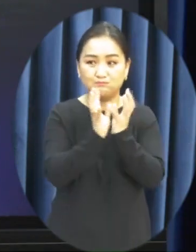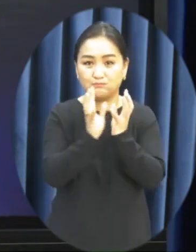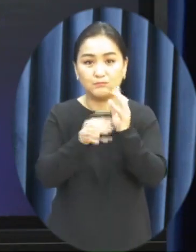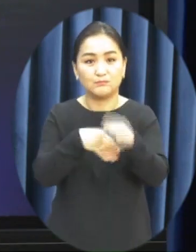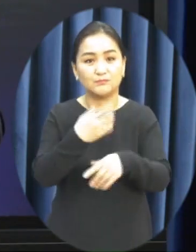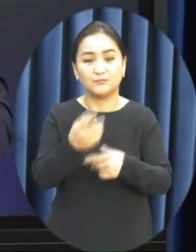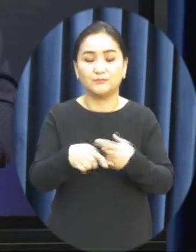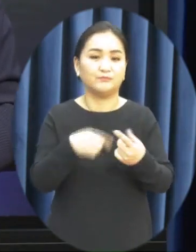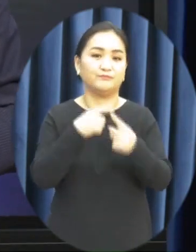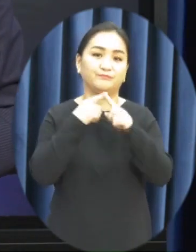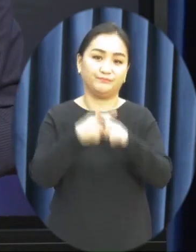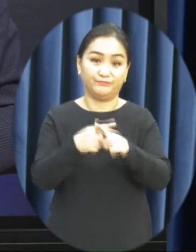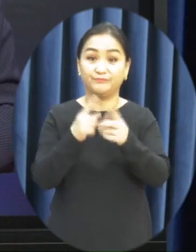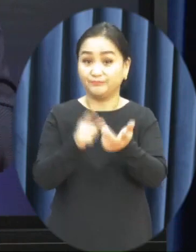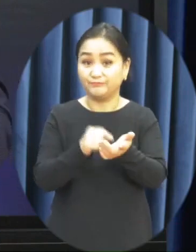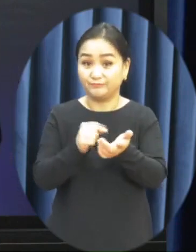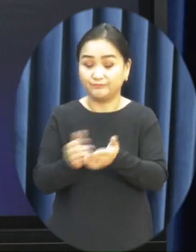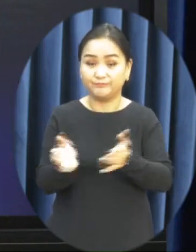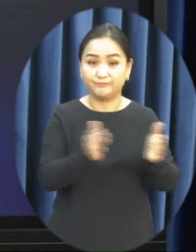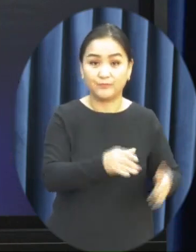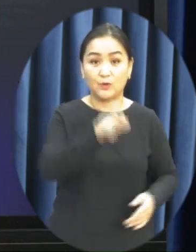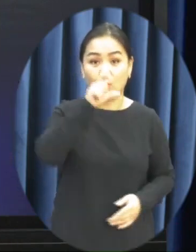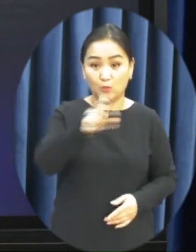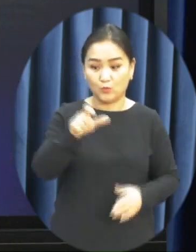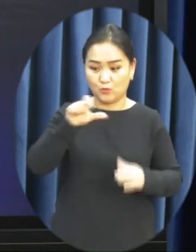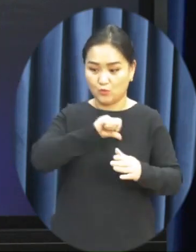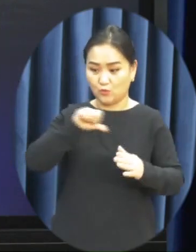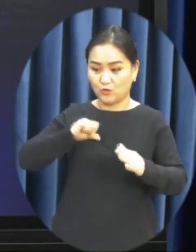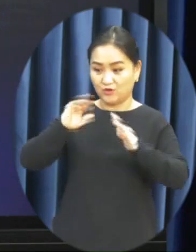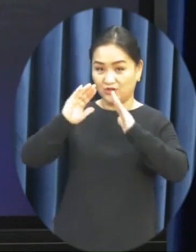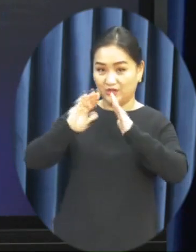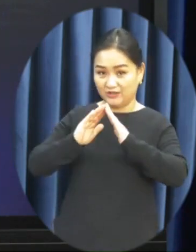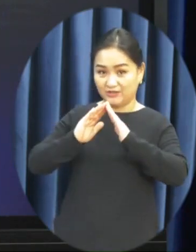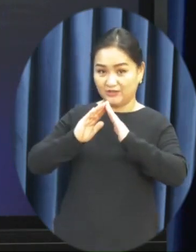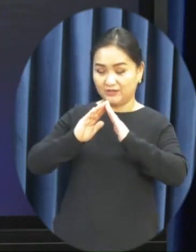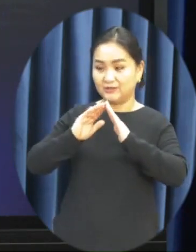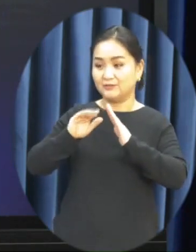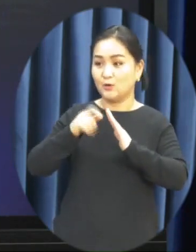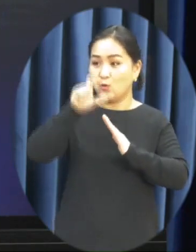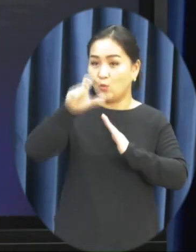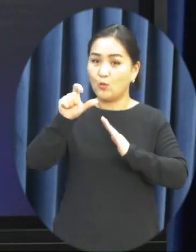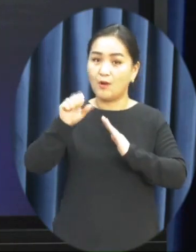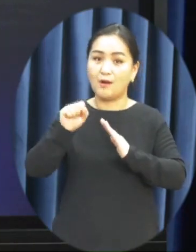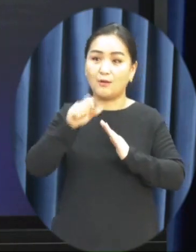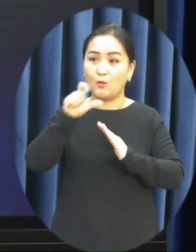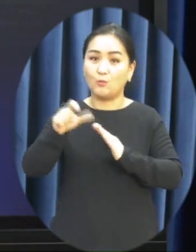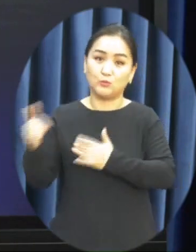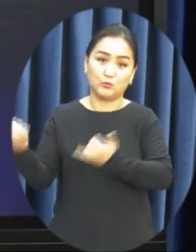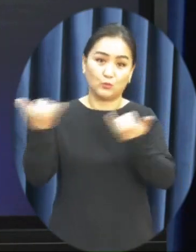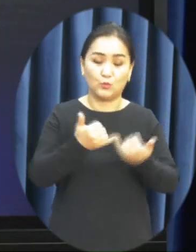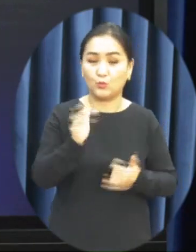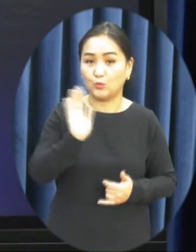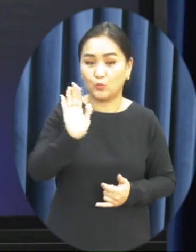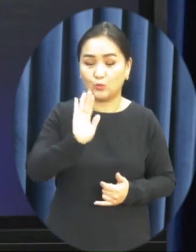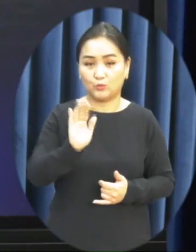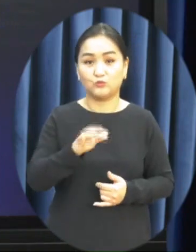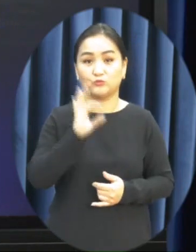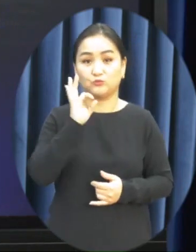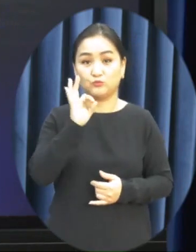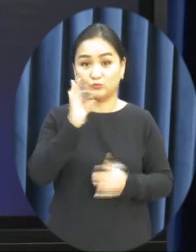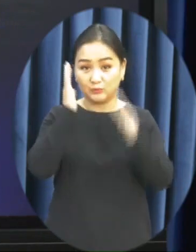དགངས པའི